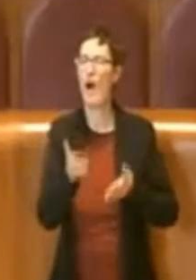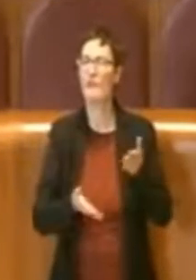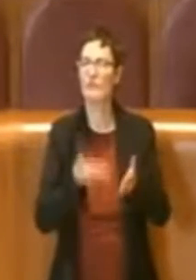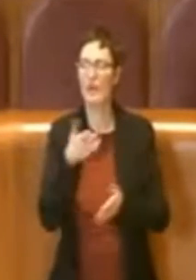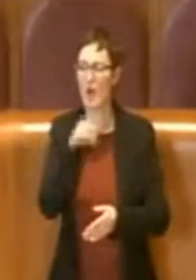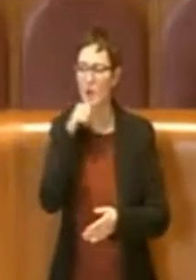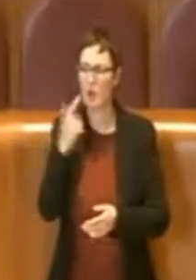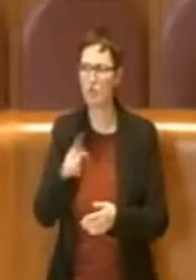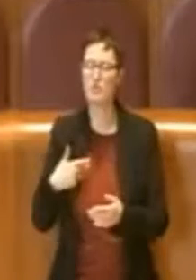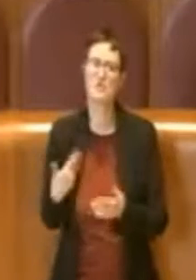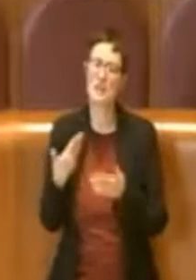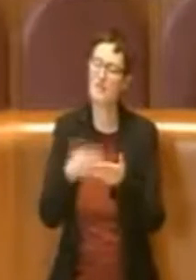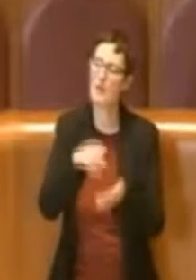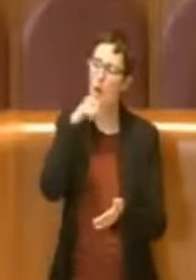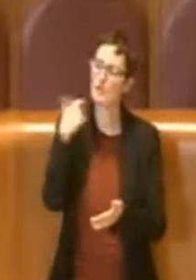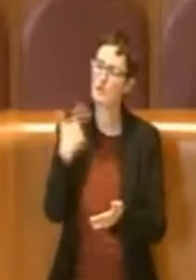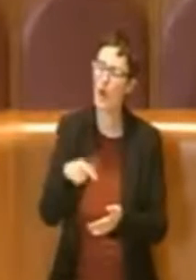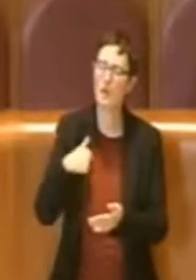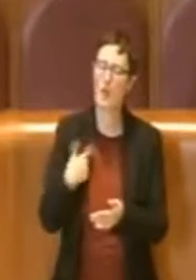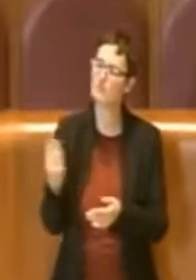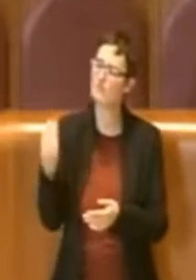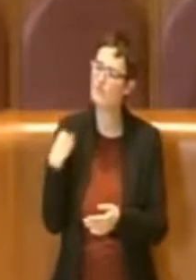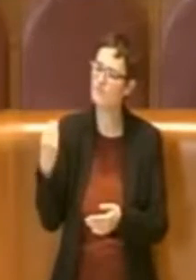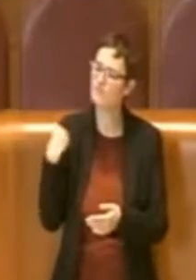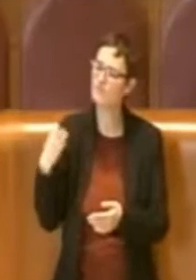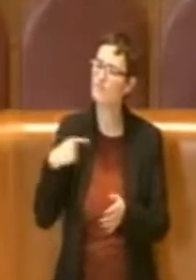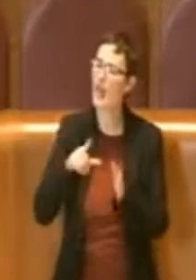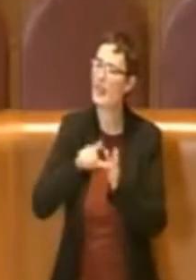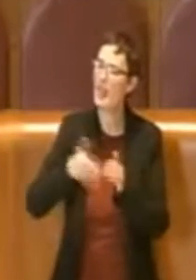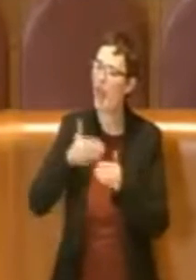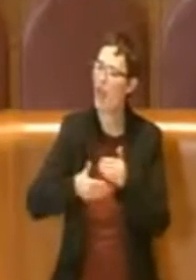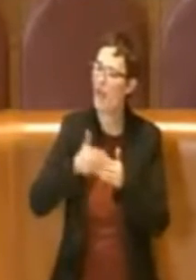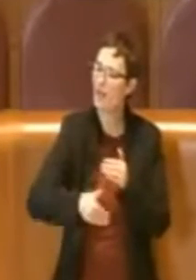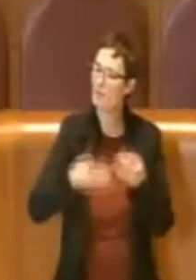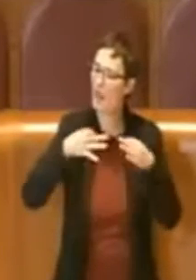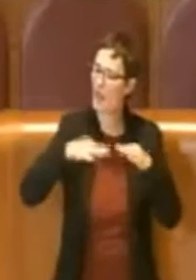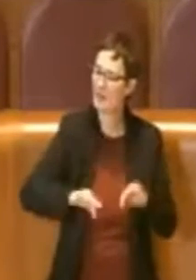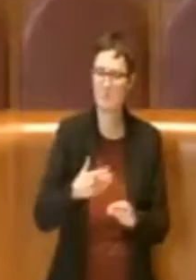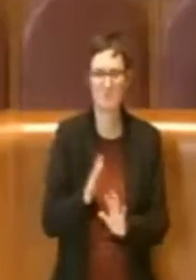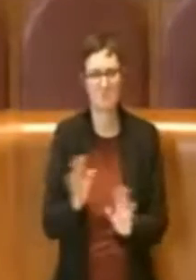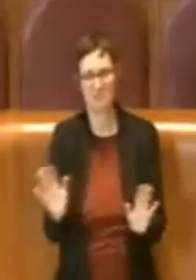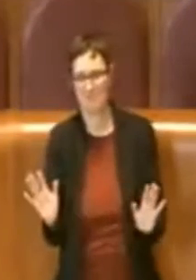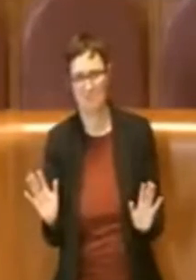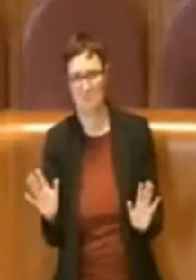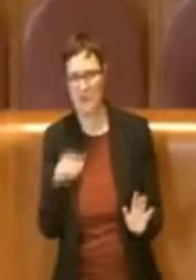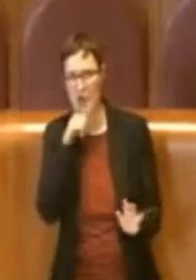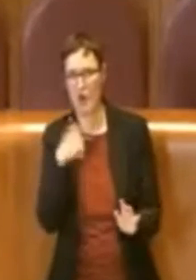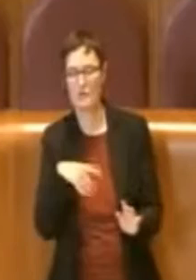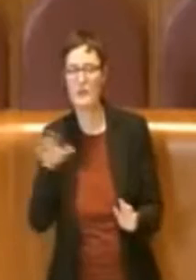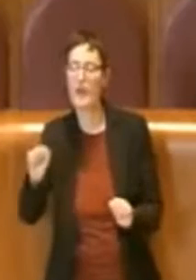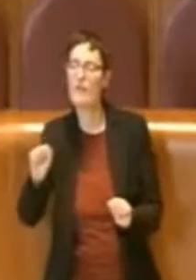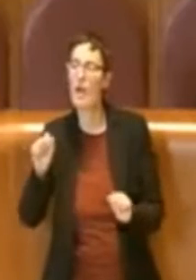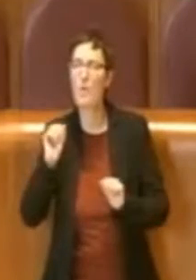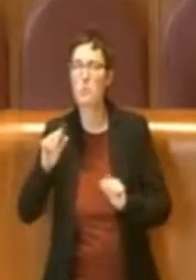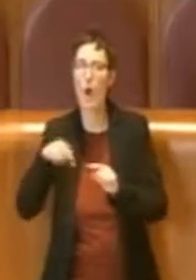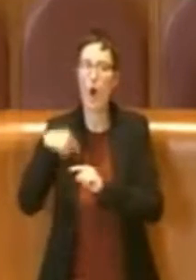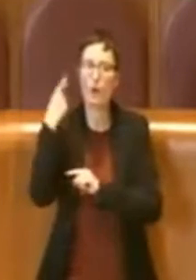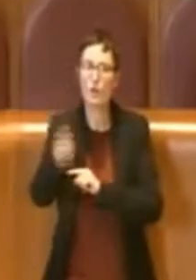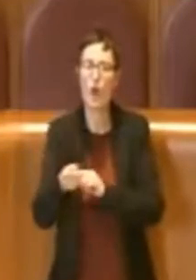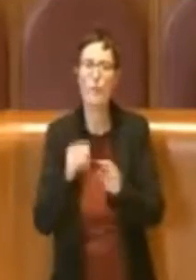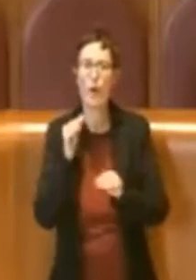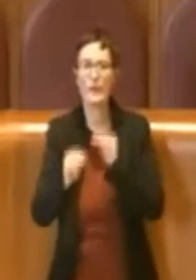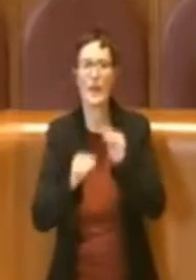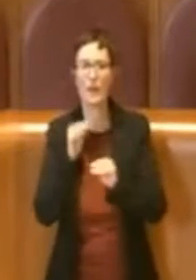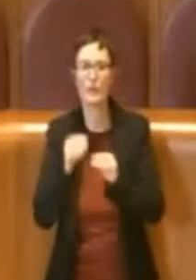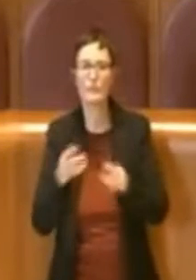inutili che ci chiedono di fare le cose entro i tempi potranno fare un'interrogazione sulla mancata attuazione eventualmente della delibera entro i tempi